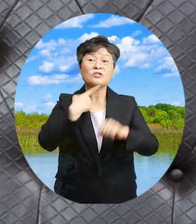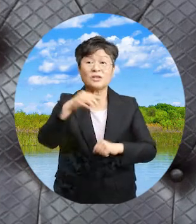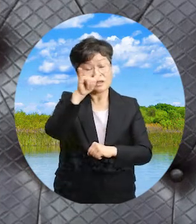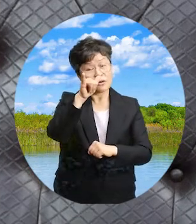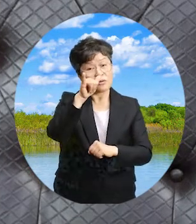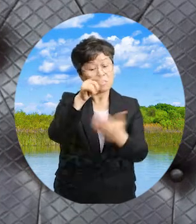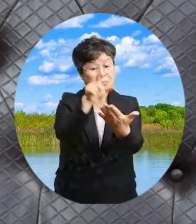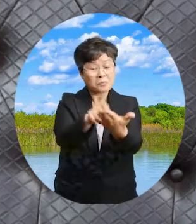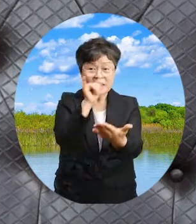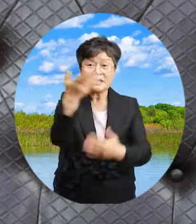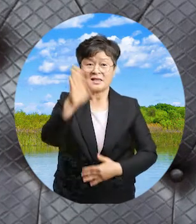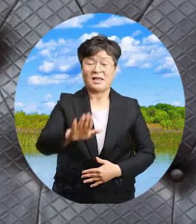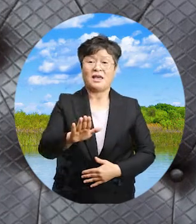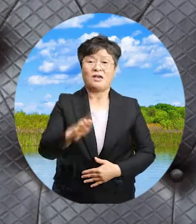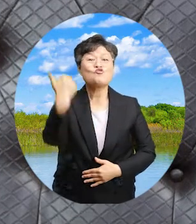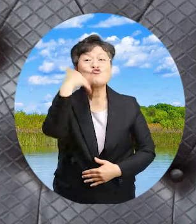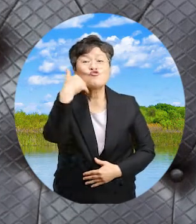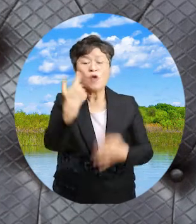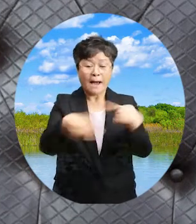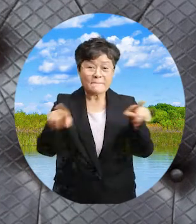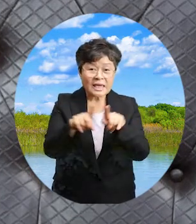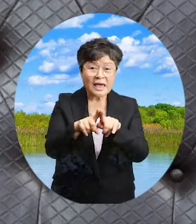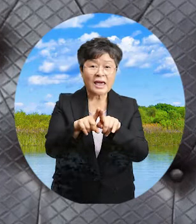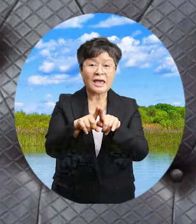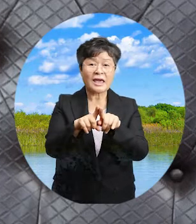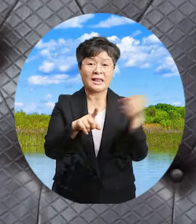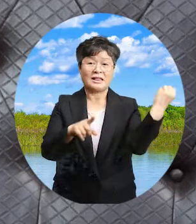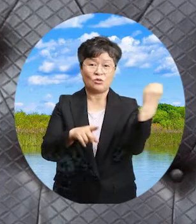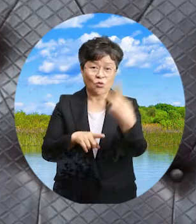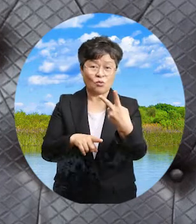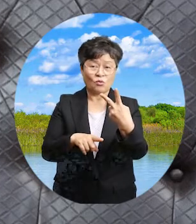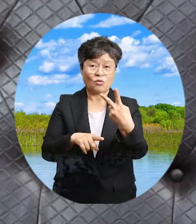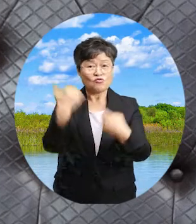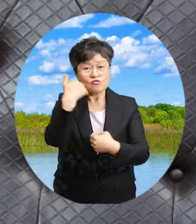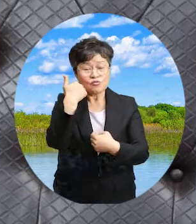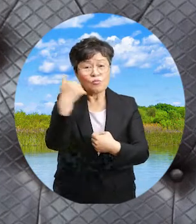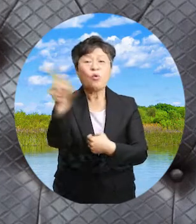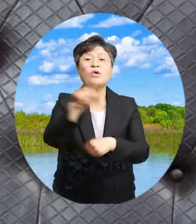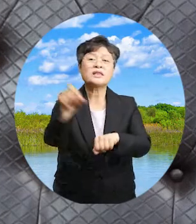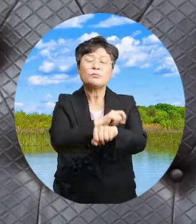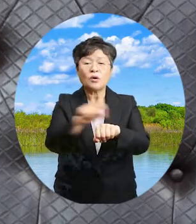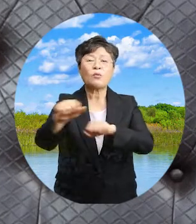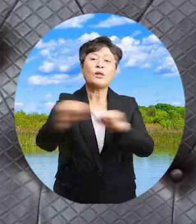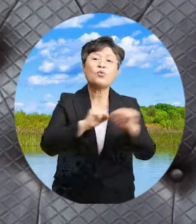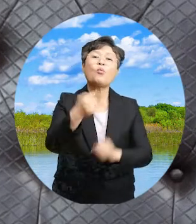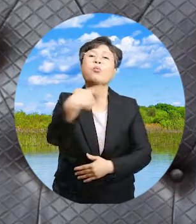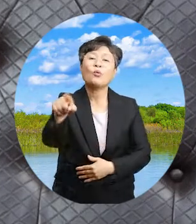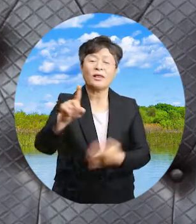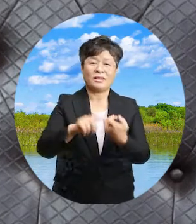직접 교육한다든지 하는 직접 그 스스로 살고 있는 지역 주민들이 스스로 실천을 해야 된다. 라는 측면에서 저희들이